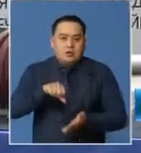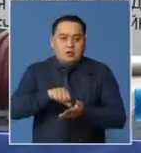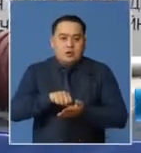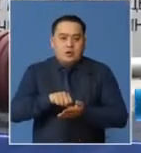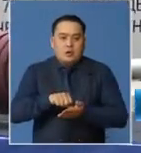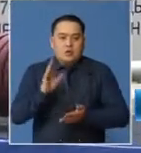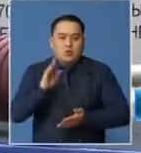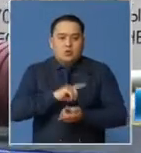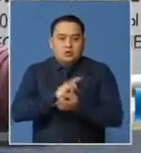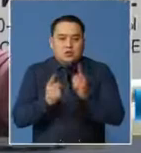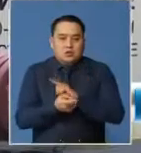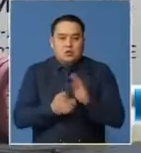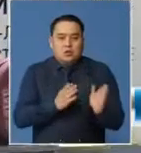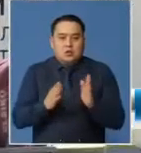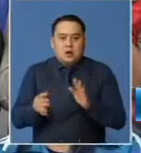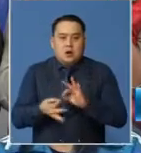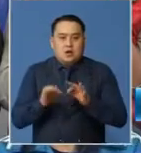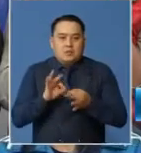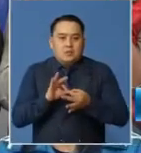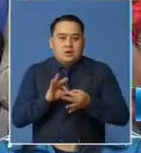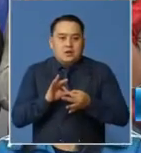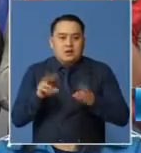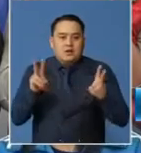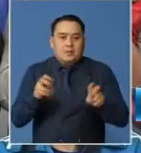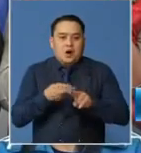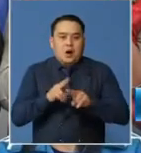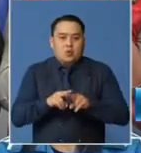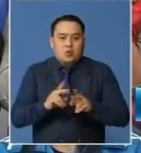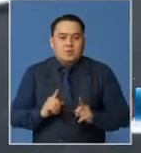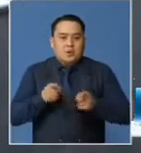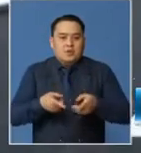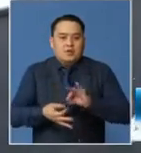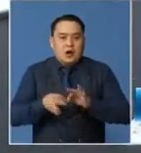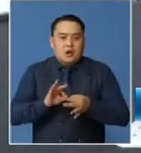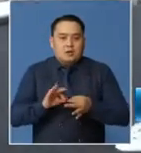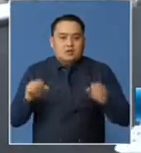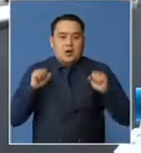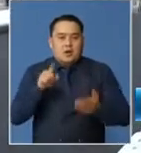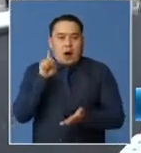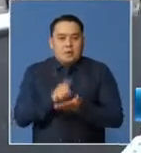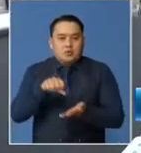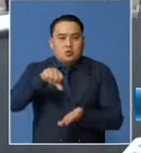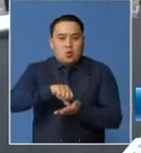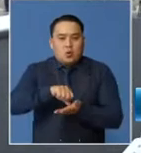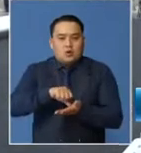году существенно изменилась система олимпийской квалификации, в рамках которой, чтобы попасть на Олимпиаду, спортсмен обязан